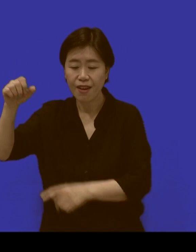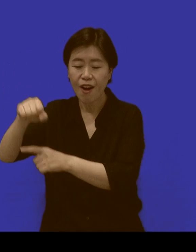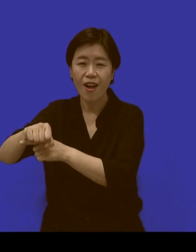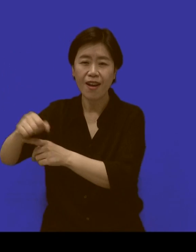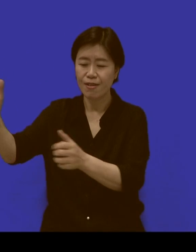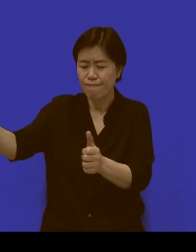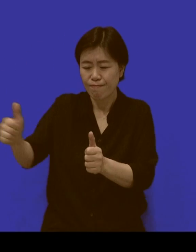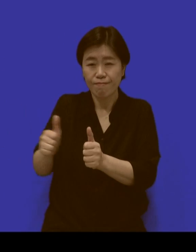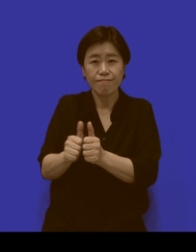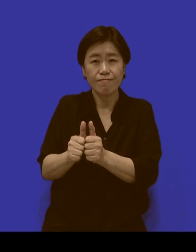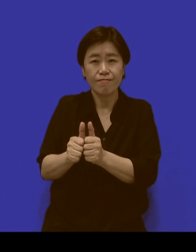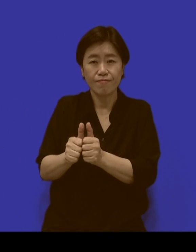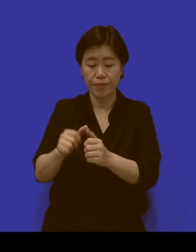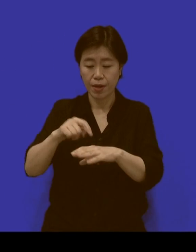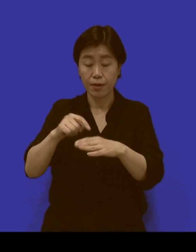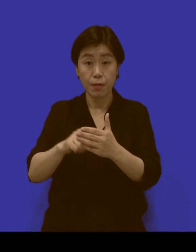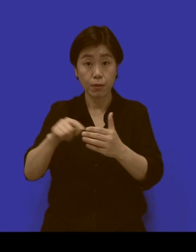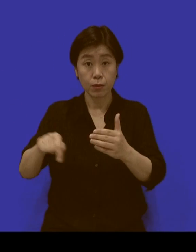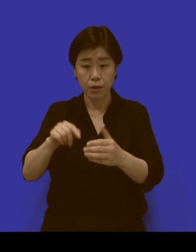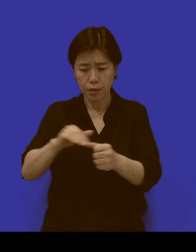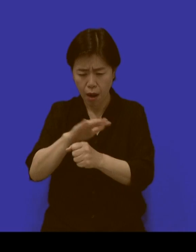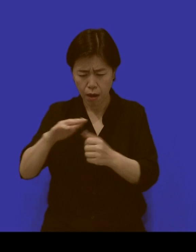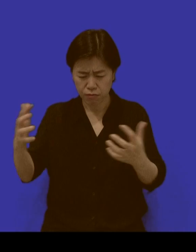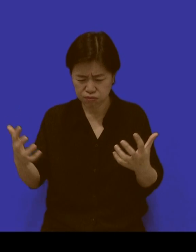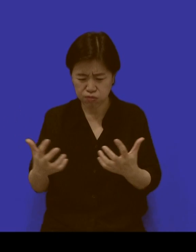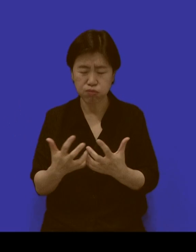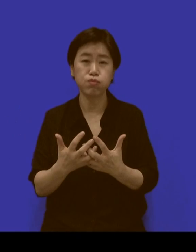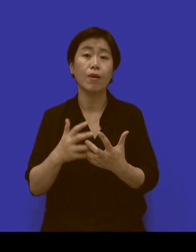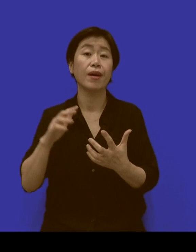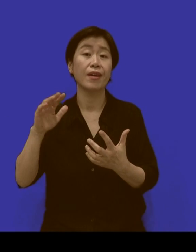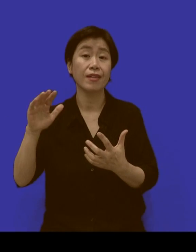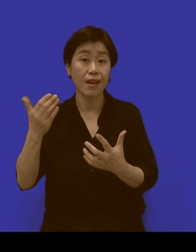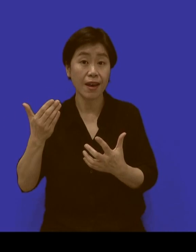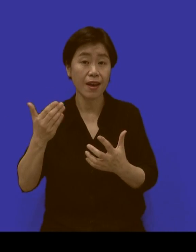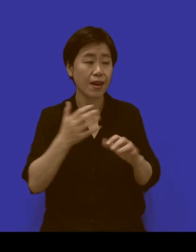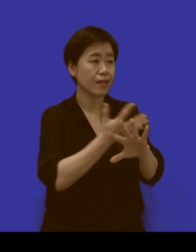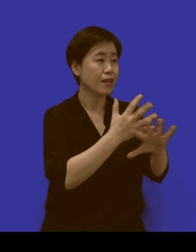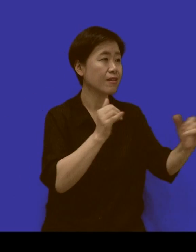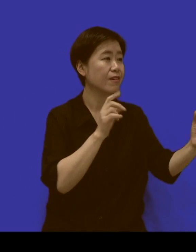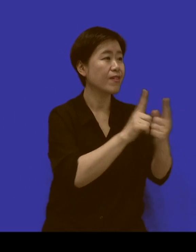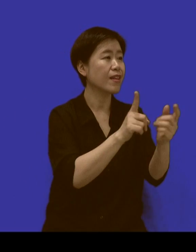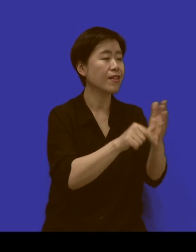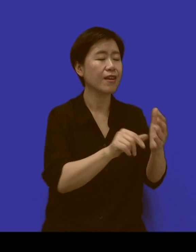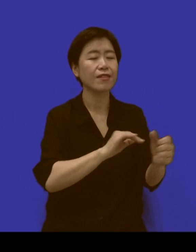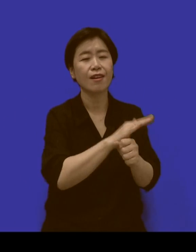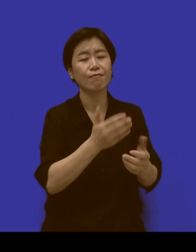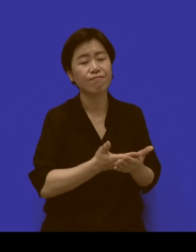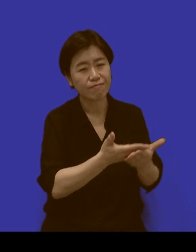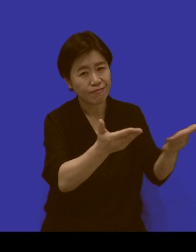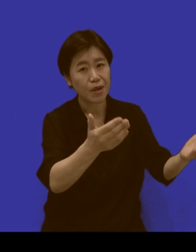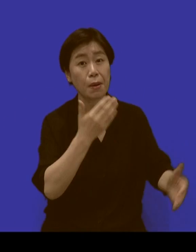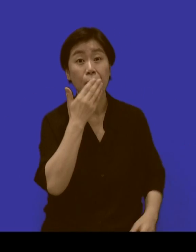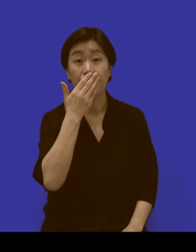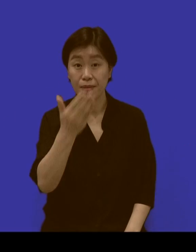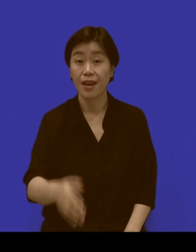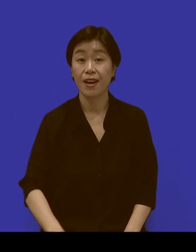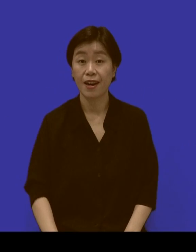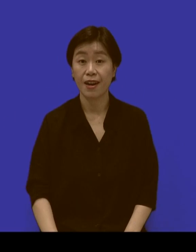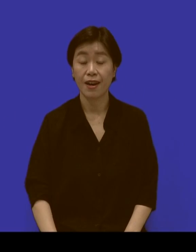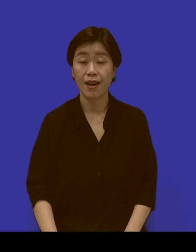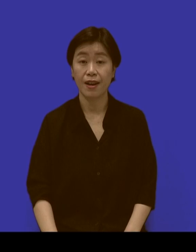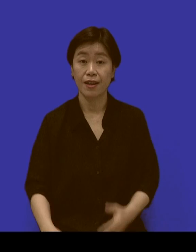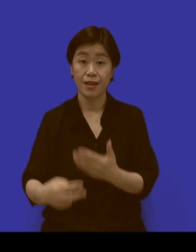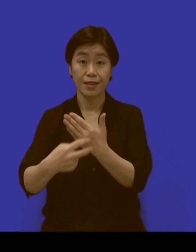허락하셔서 그 사랑이 제 마음에 부어지게 된다면 사람을 사랑할 수 있게 되는 것 같아요. 네. 이웃을 사랑할 수 있게 되고